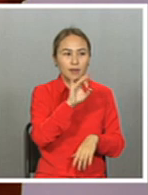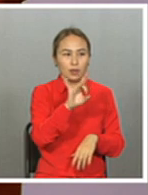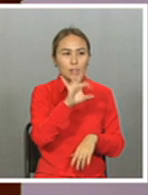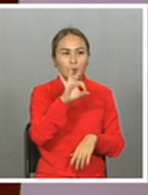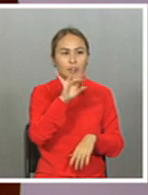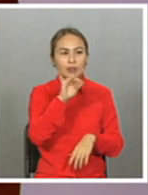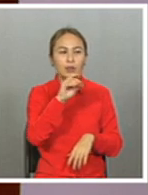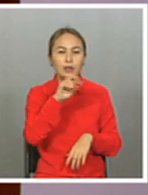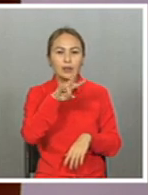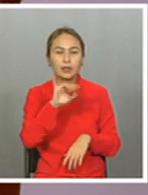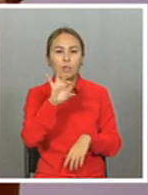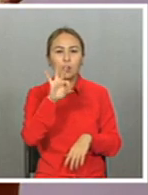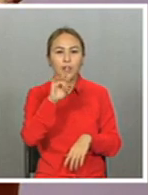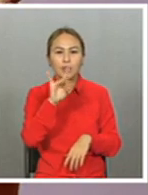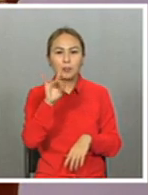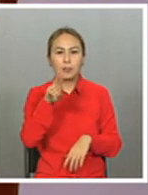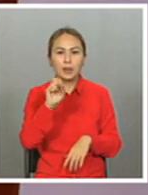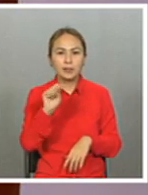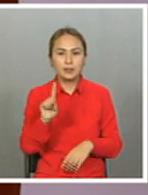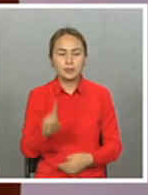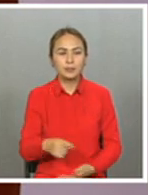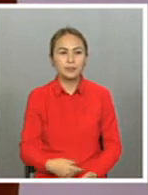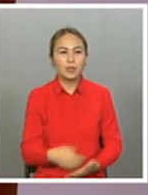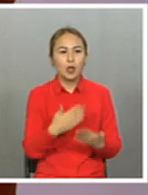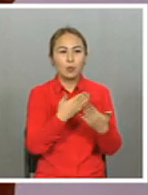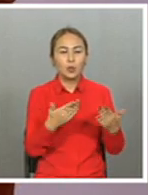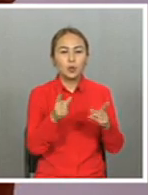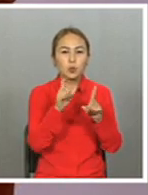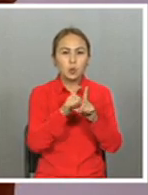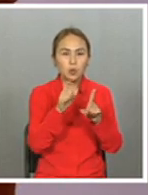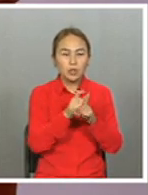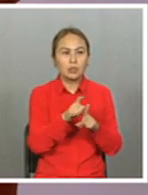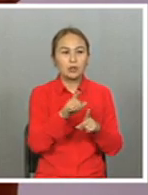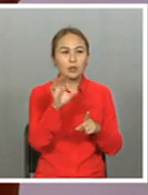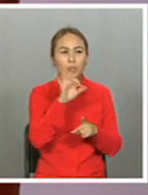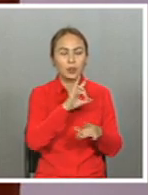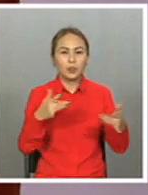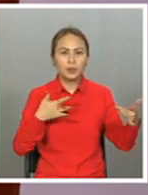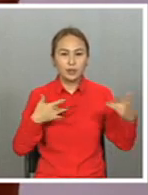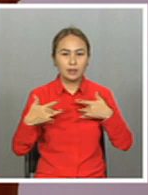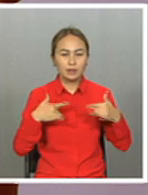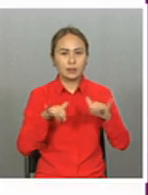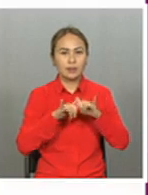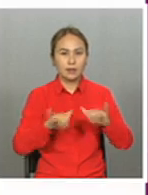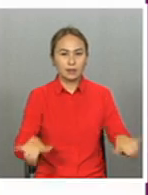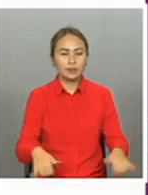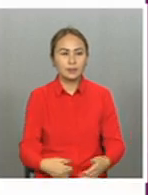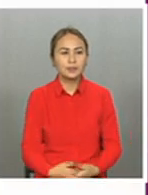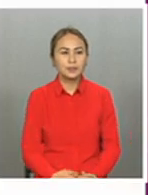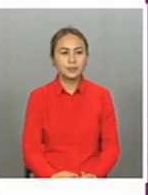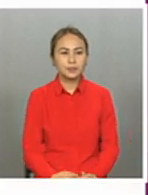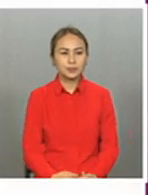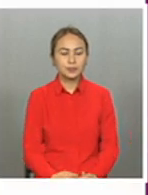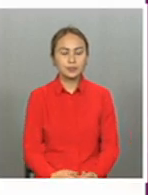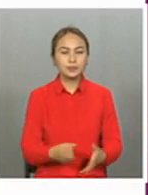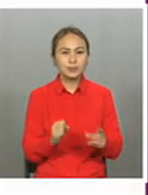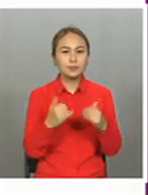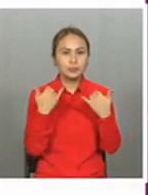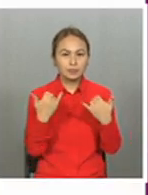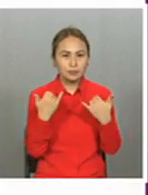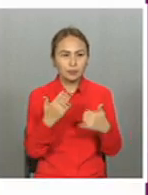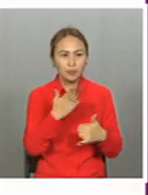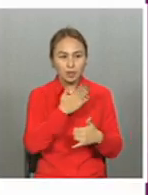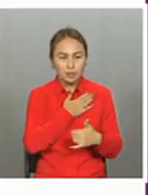өнерлі, өнерпаз. Бұл сөздер өнер түбірінен тараған екен. Ал қазір